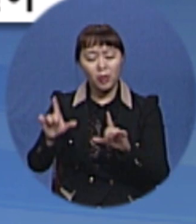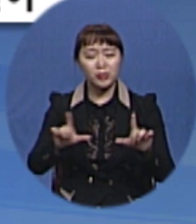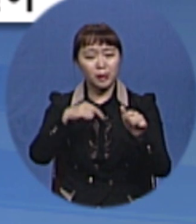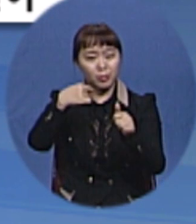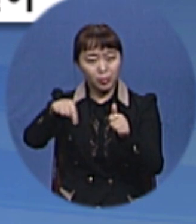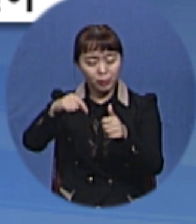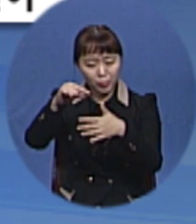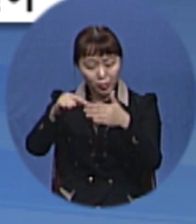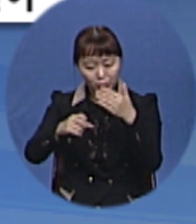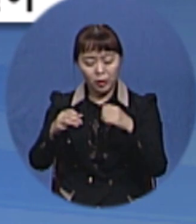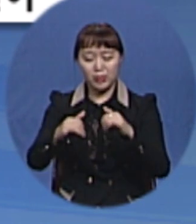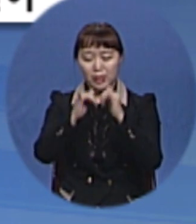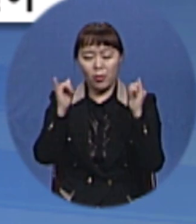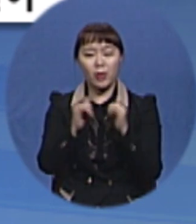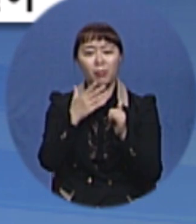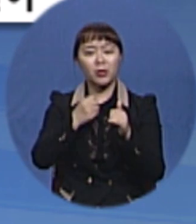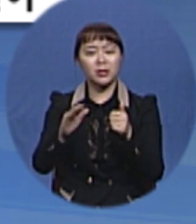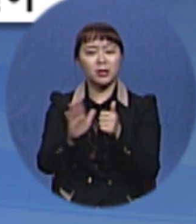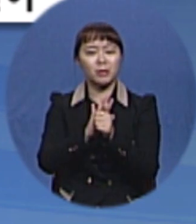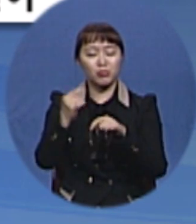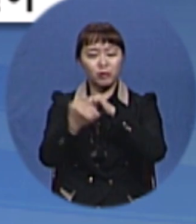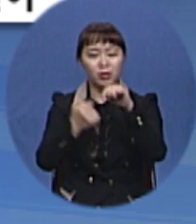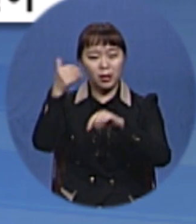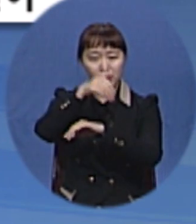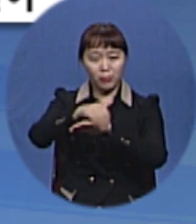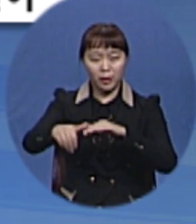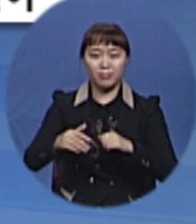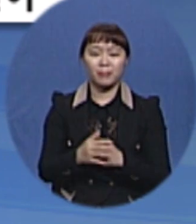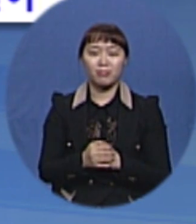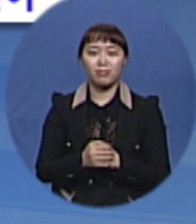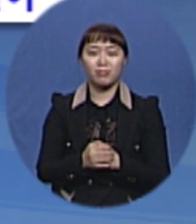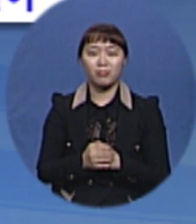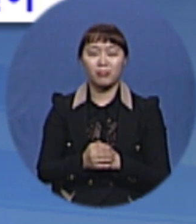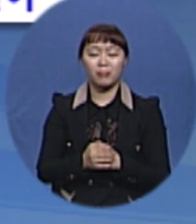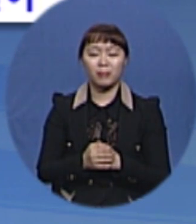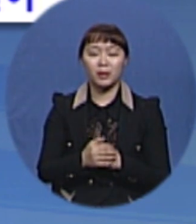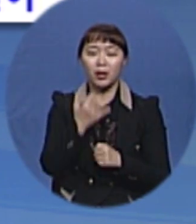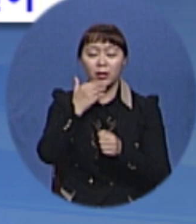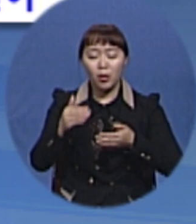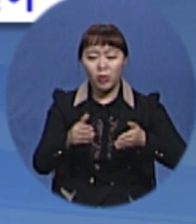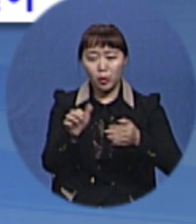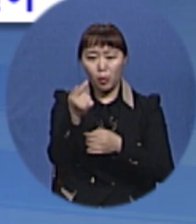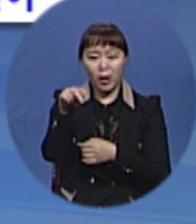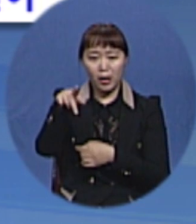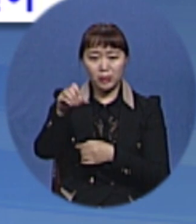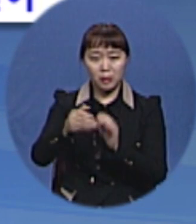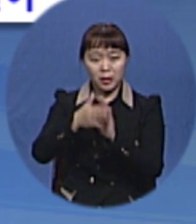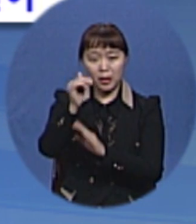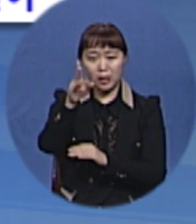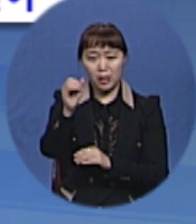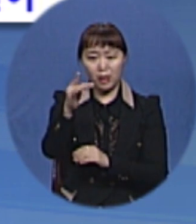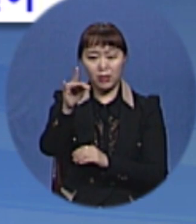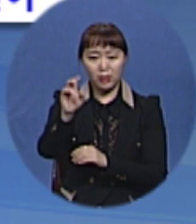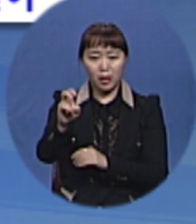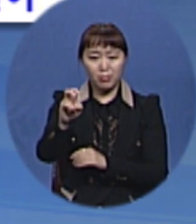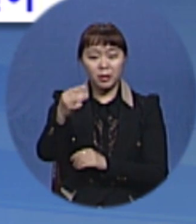프로그램과 다양한 사회복지 서비스를 운영할 예정입니다. 경기도 화성시 향남읍